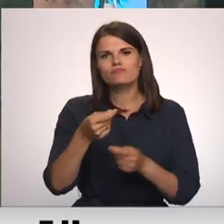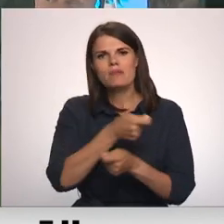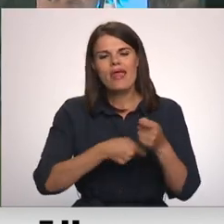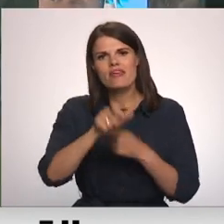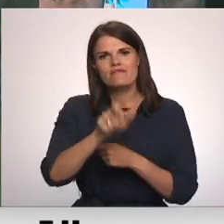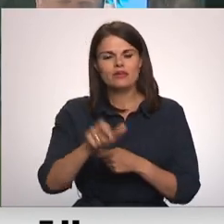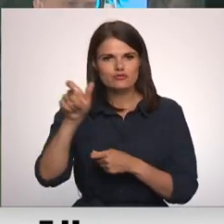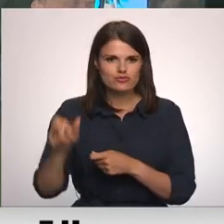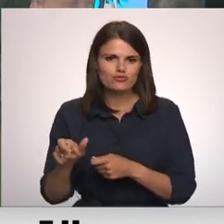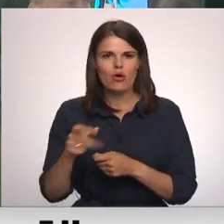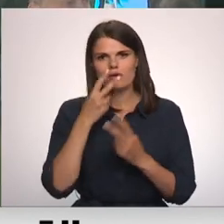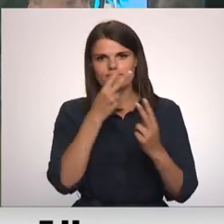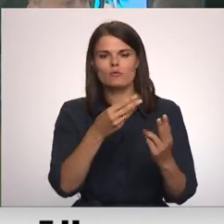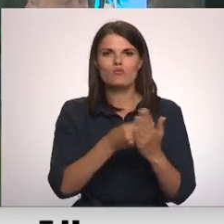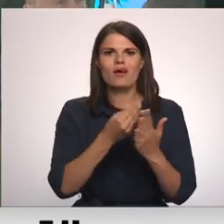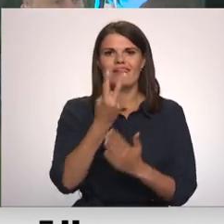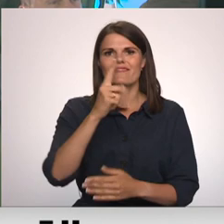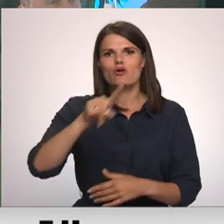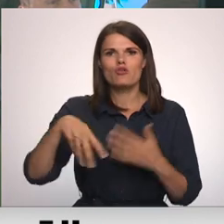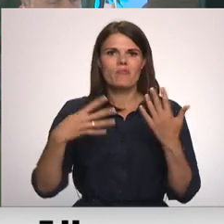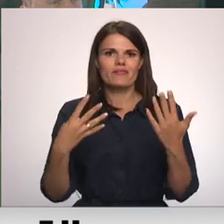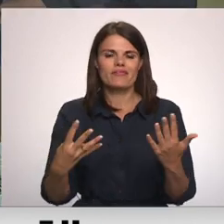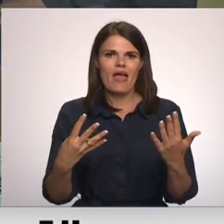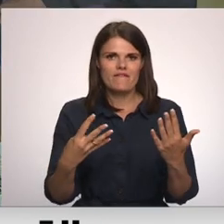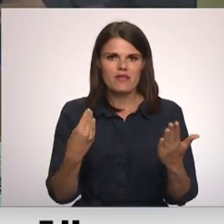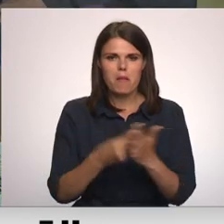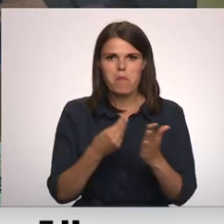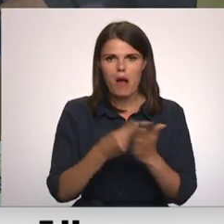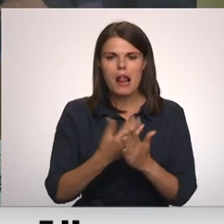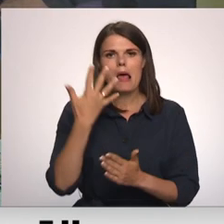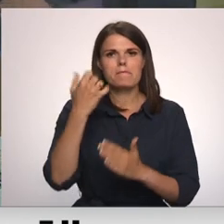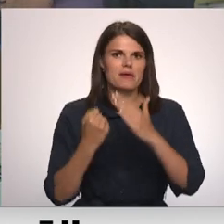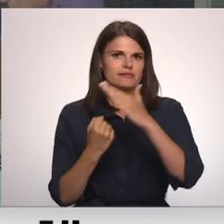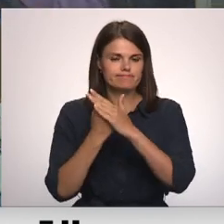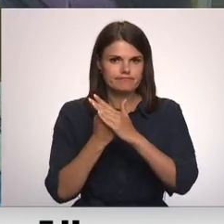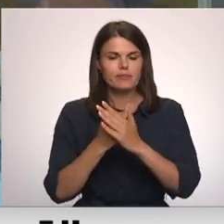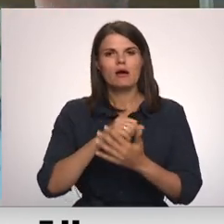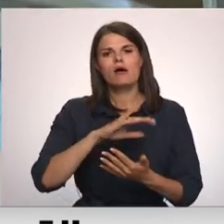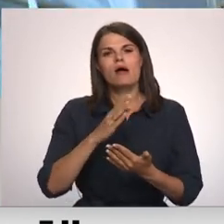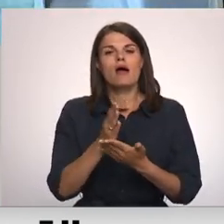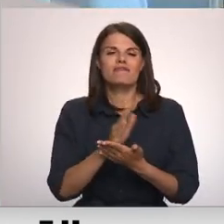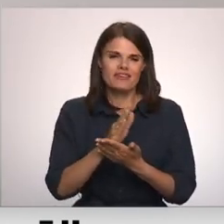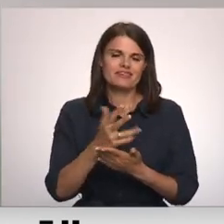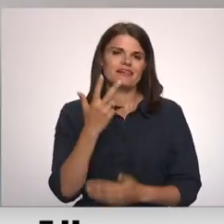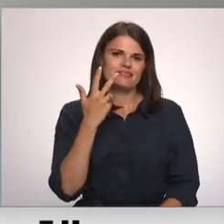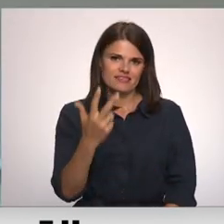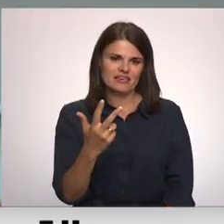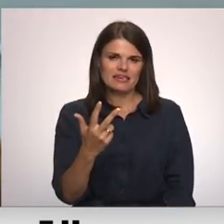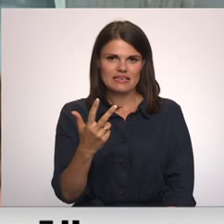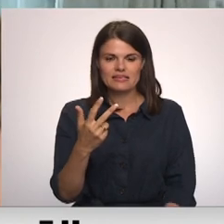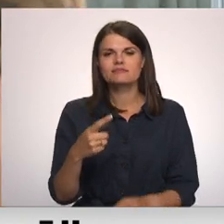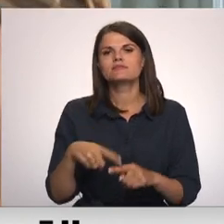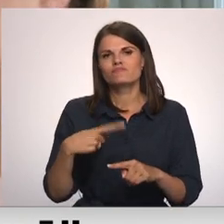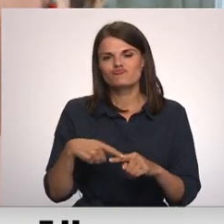ar 2,9 balēm 5 balu skalā. Nopaļojot iznāk 3, tātad viduvēji. Par to liecina jaunākie